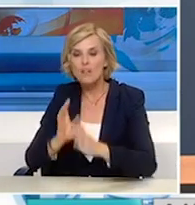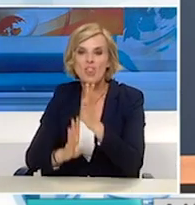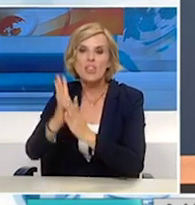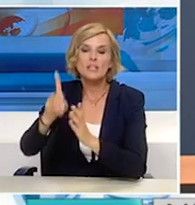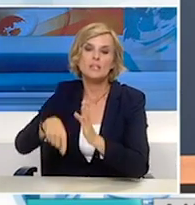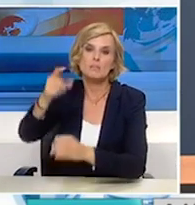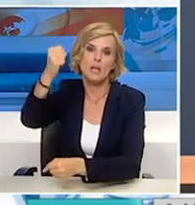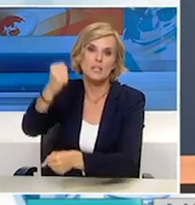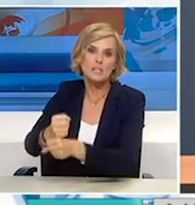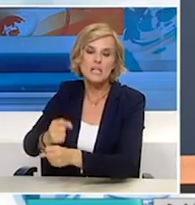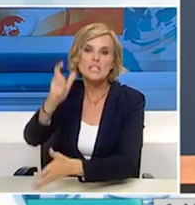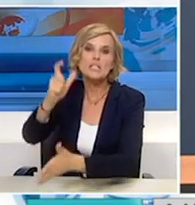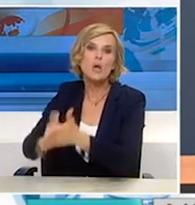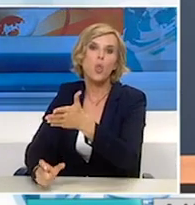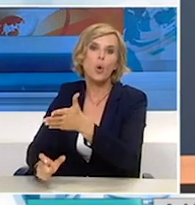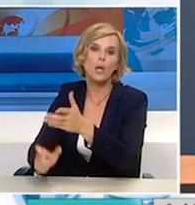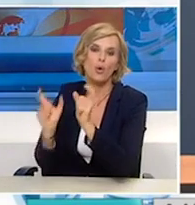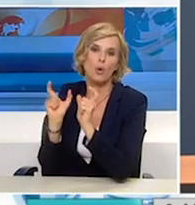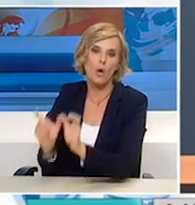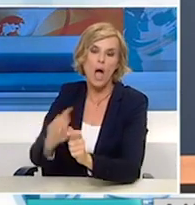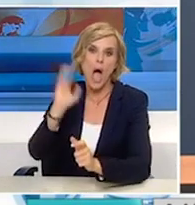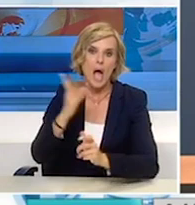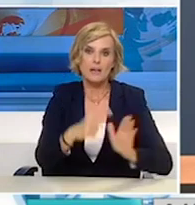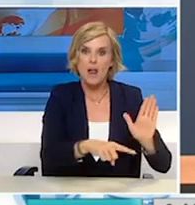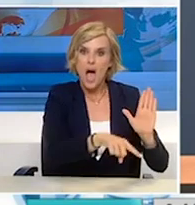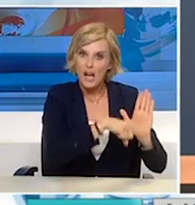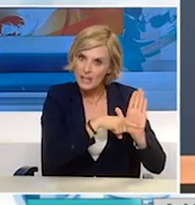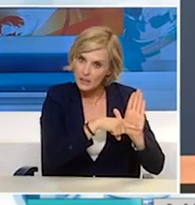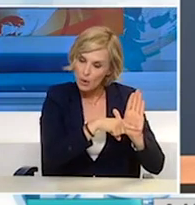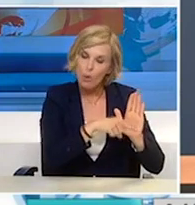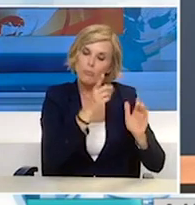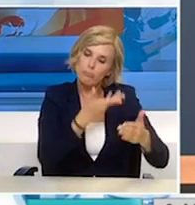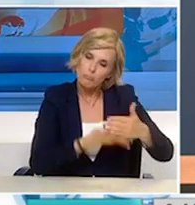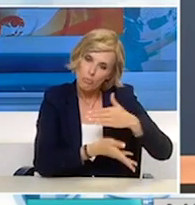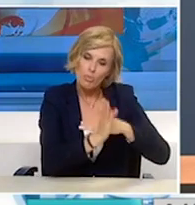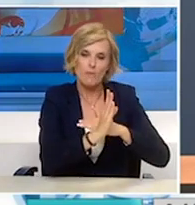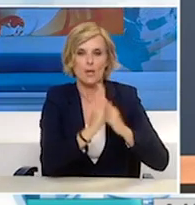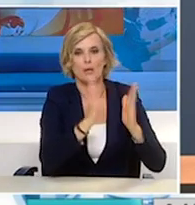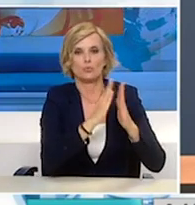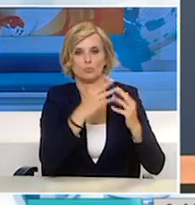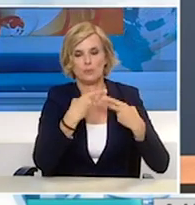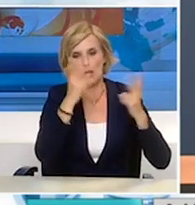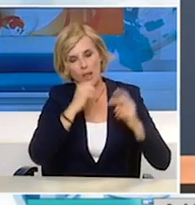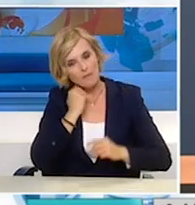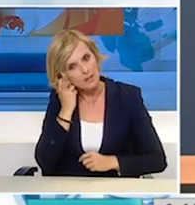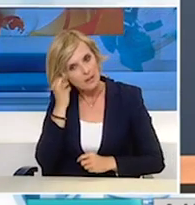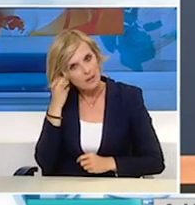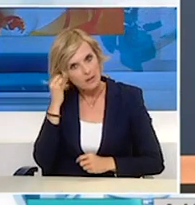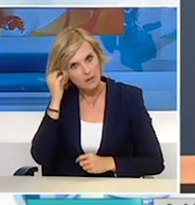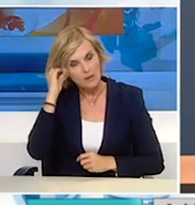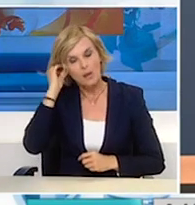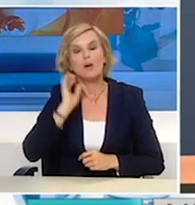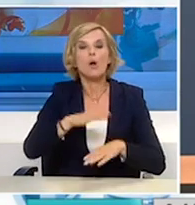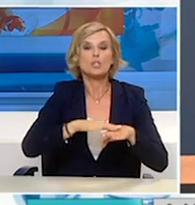ολοκληρώνεται υποχρεωτικά στο ξενοδοχείο. Αν το τεστ είναι αρνητικό, υπάρχει δυνατότητα να αποχωρήσει κανείς από το ξενοδοχείο και να ολοκληρώσει την